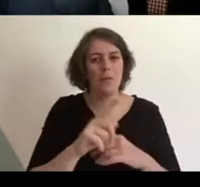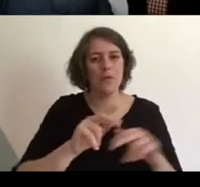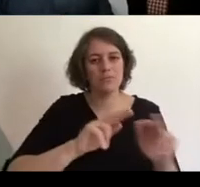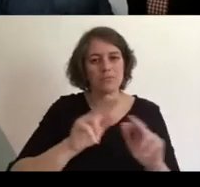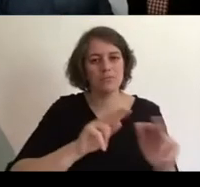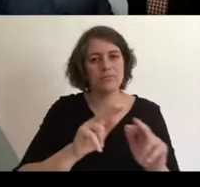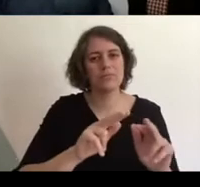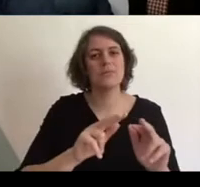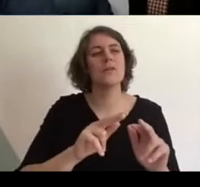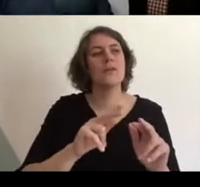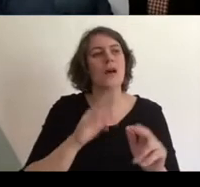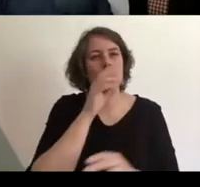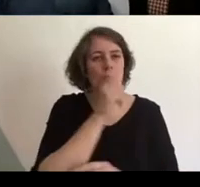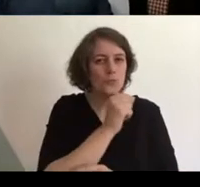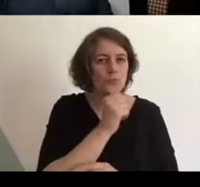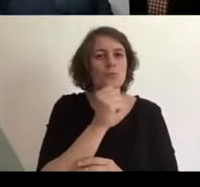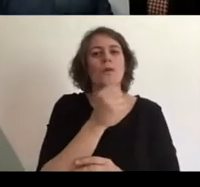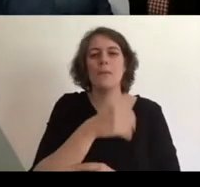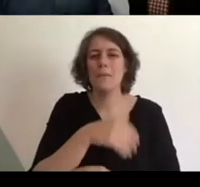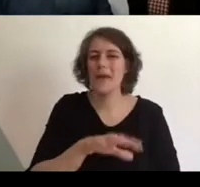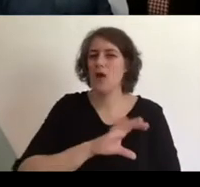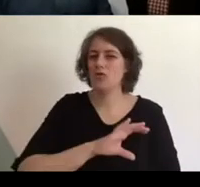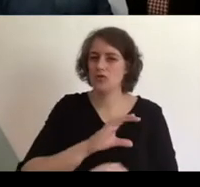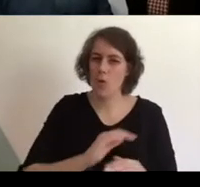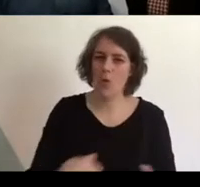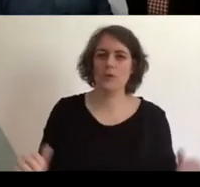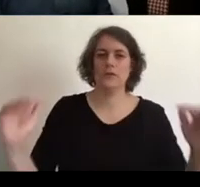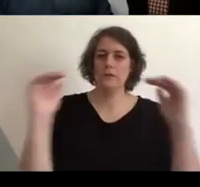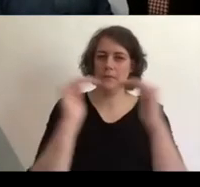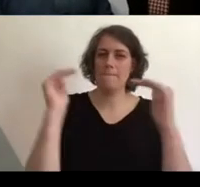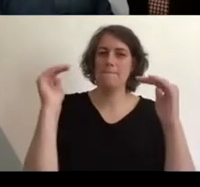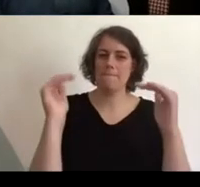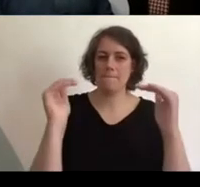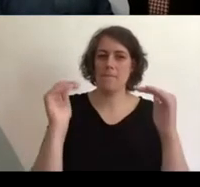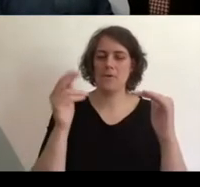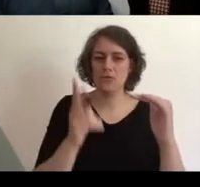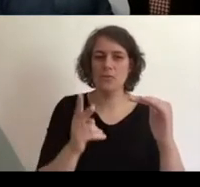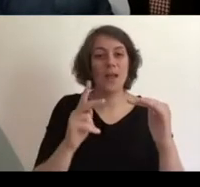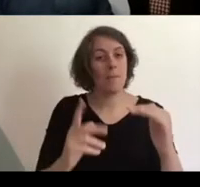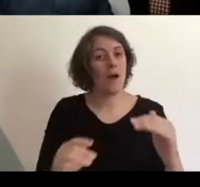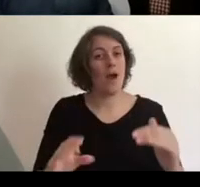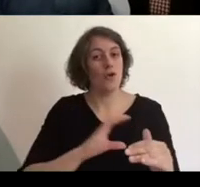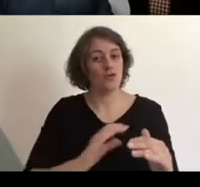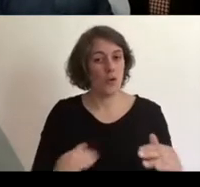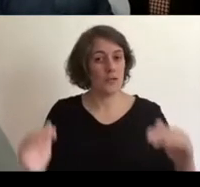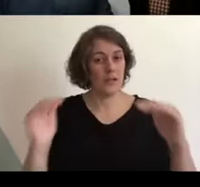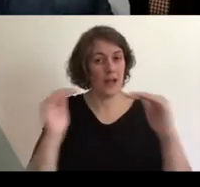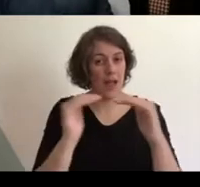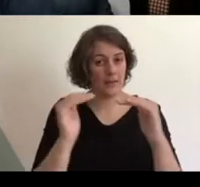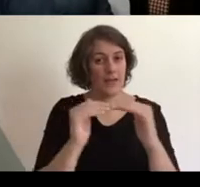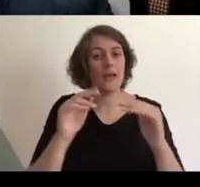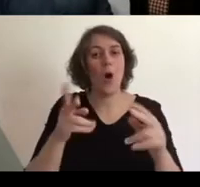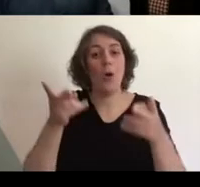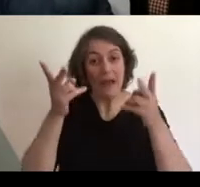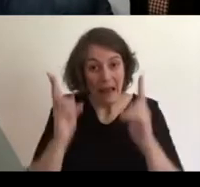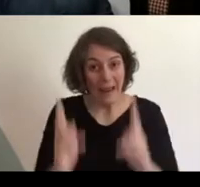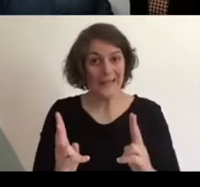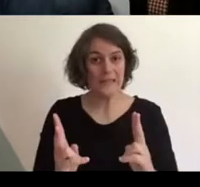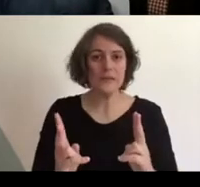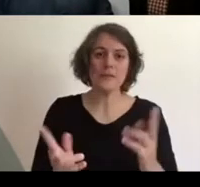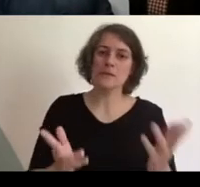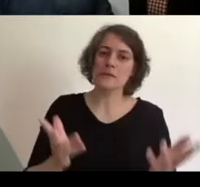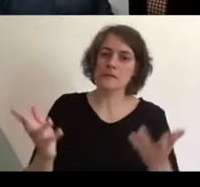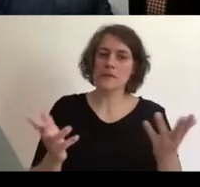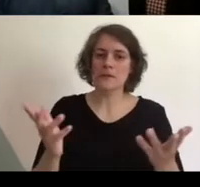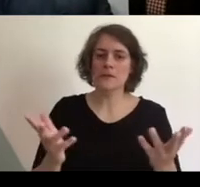einer Chancengleichheit, aber für mich stellt sich immer die Frage, ist Chancengleichheit gleich auch Chancengerechtigkeit? Und was meinst